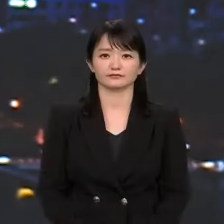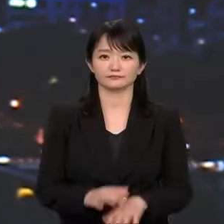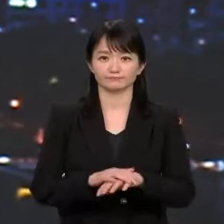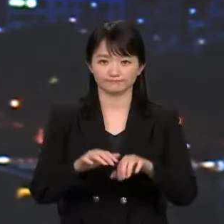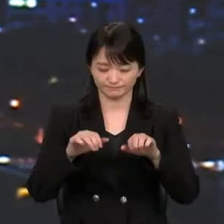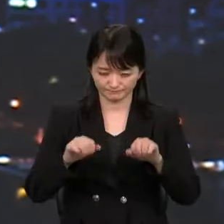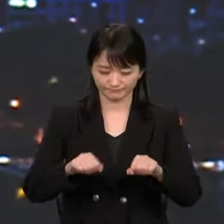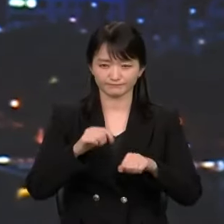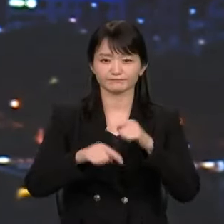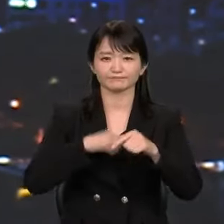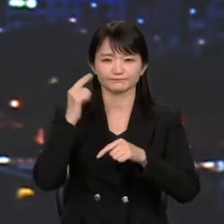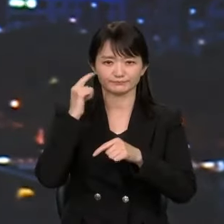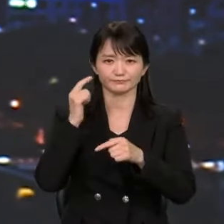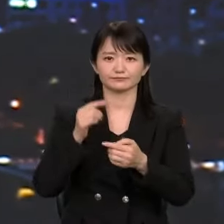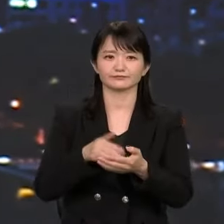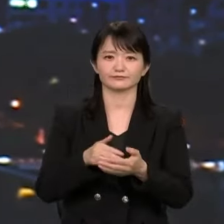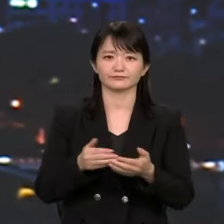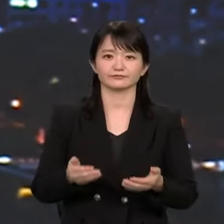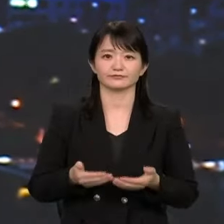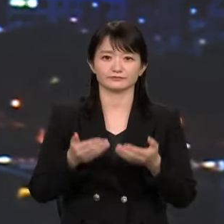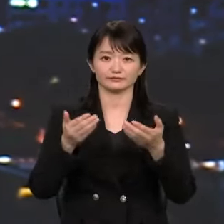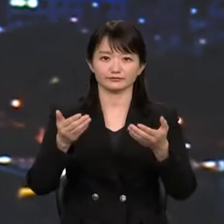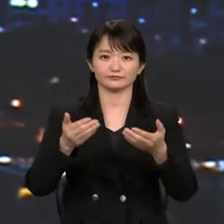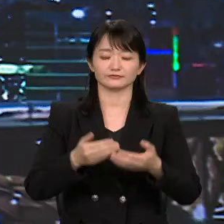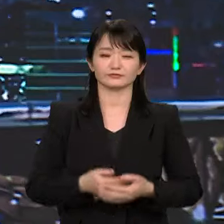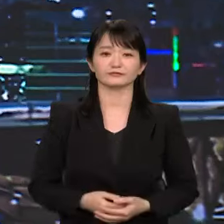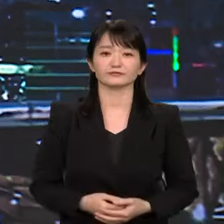시청자 여러분, JTBC 뉴스룸을 시작하겠습니다.